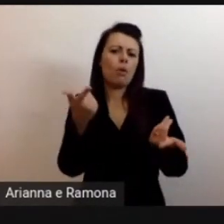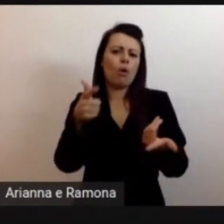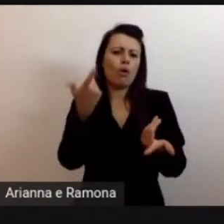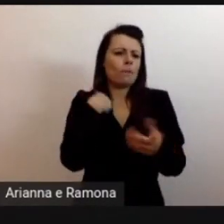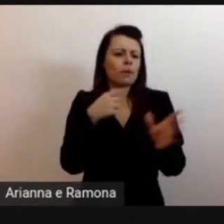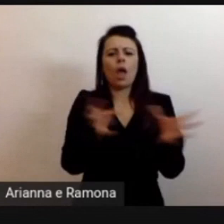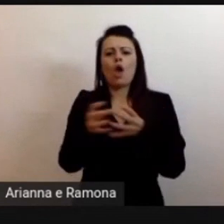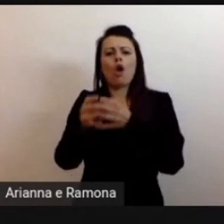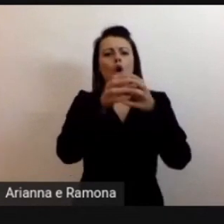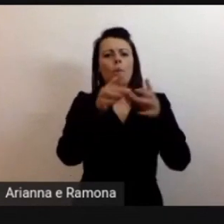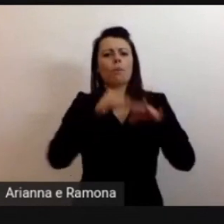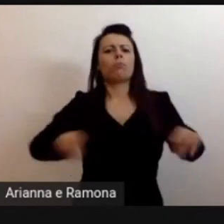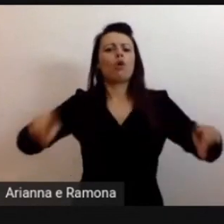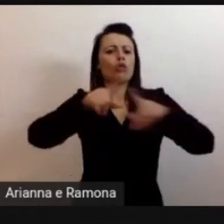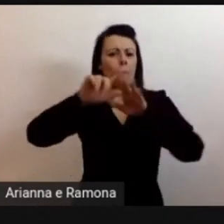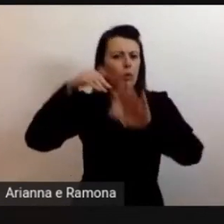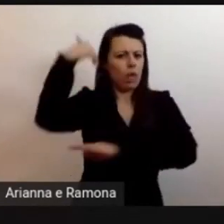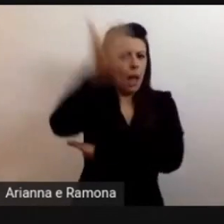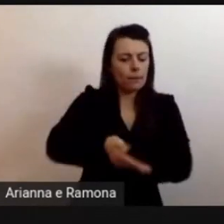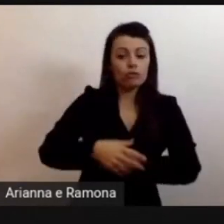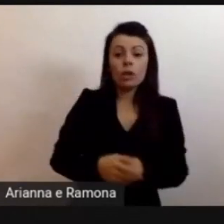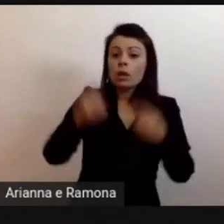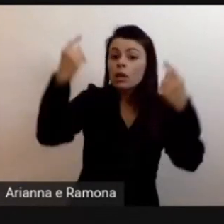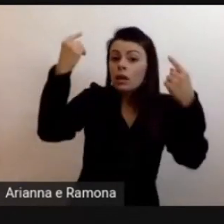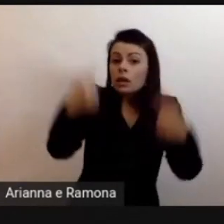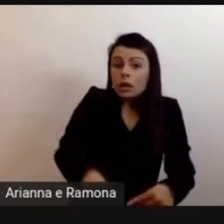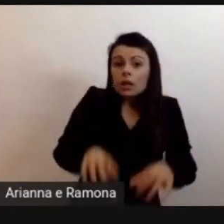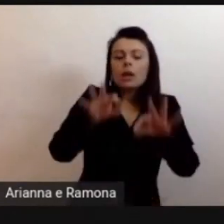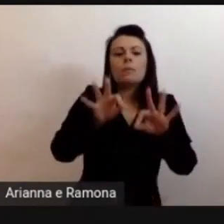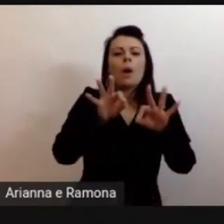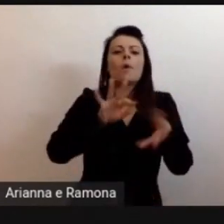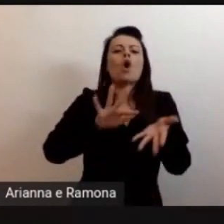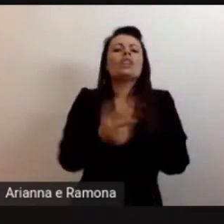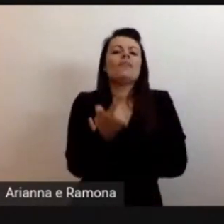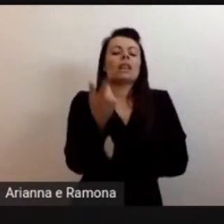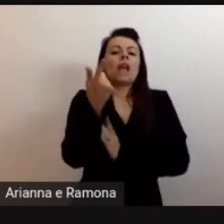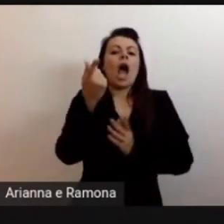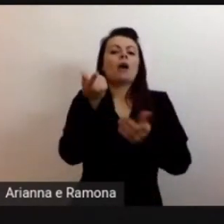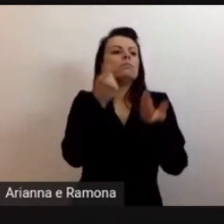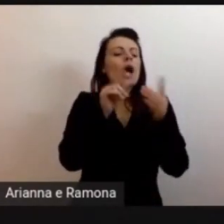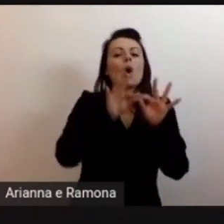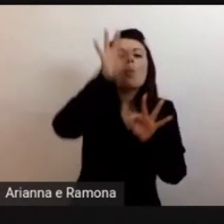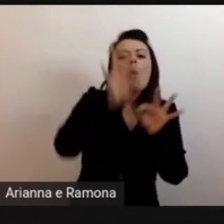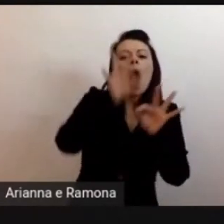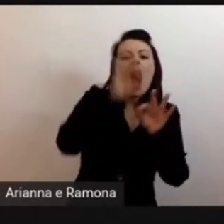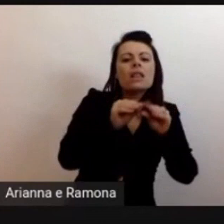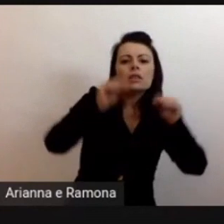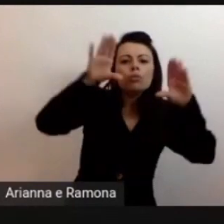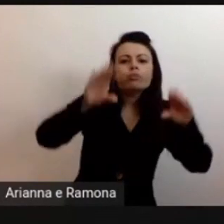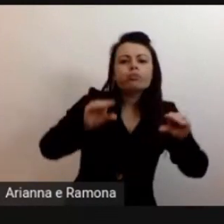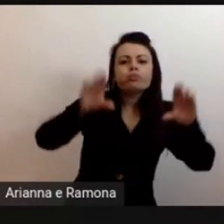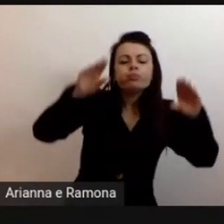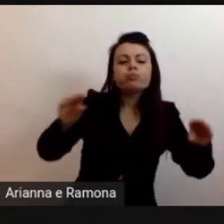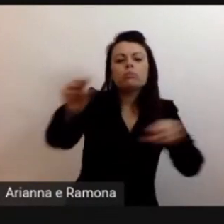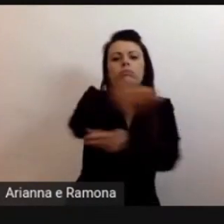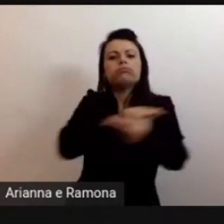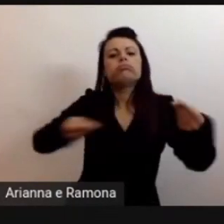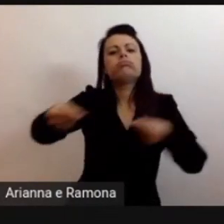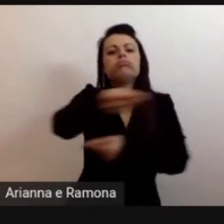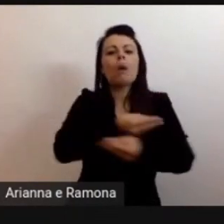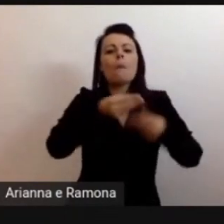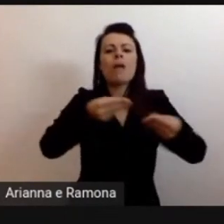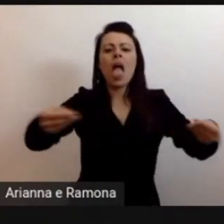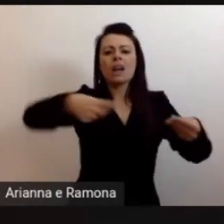1920 accettiamo ma questa li distribuisce il tuo affettivamente più possibile la merce